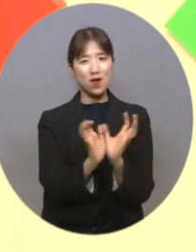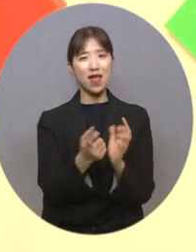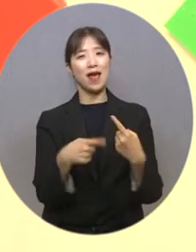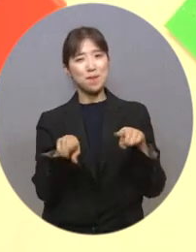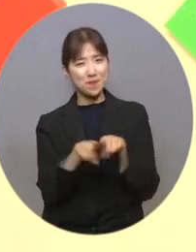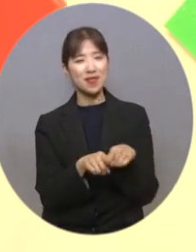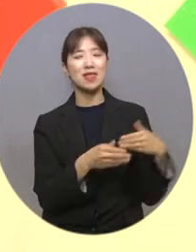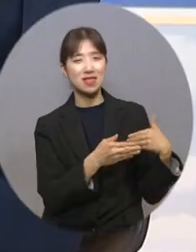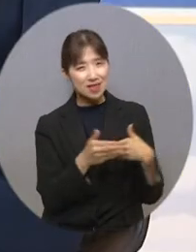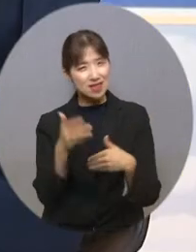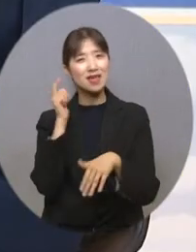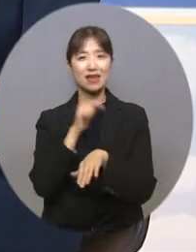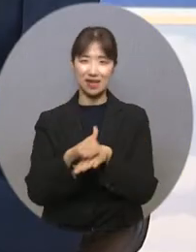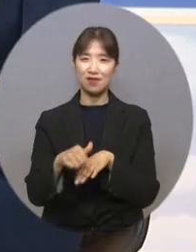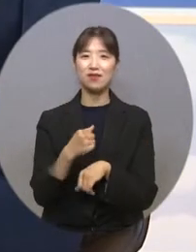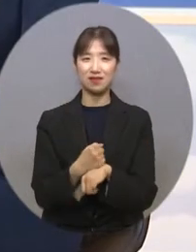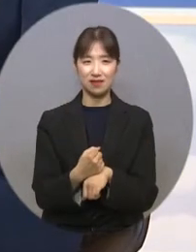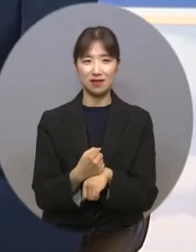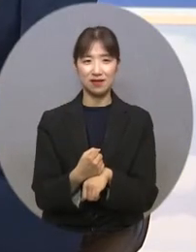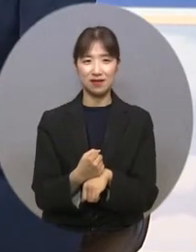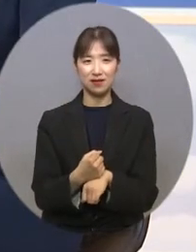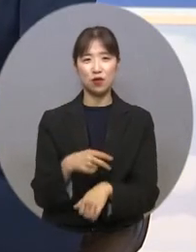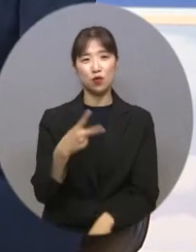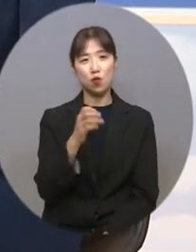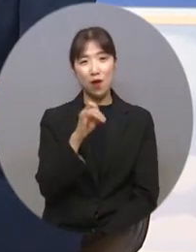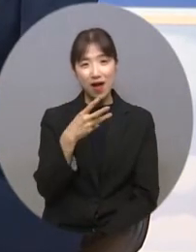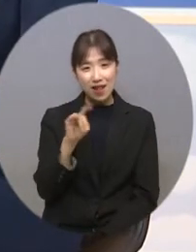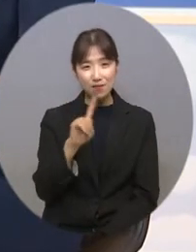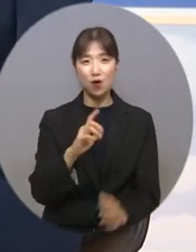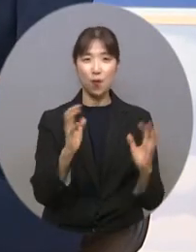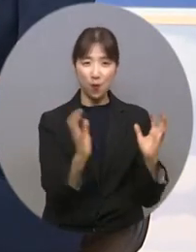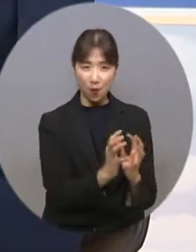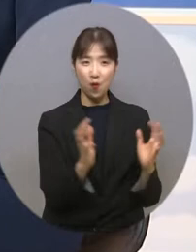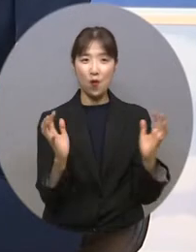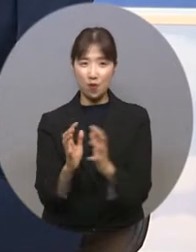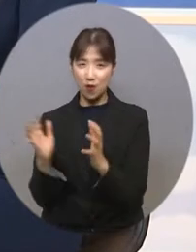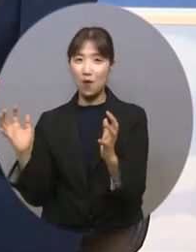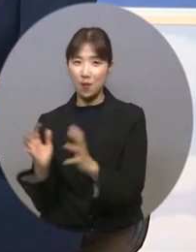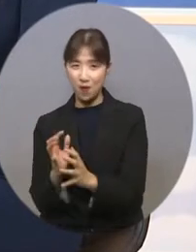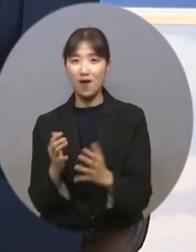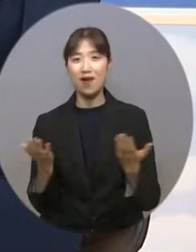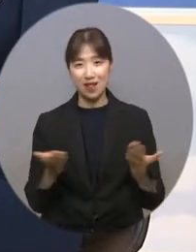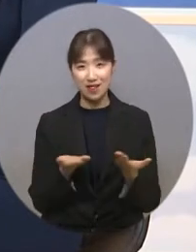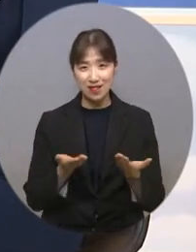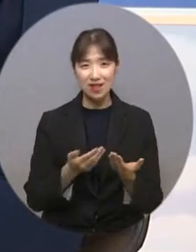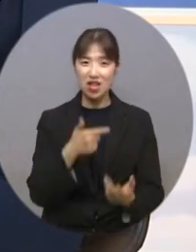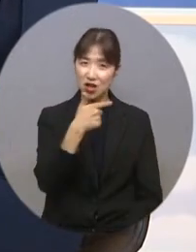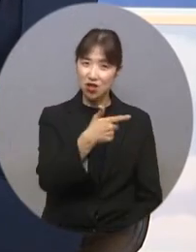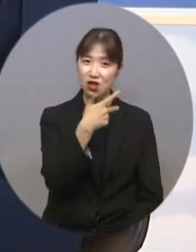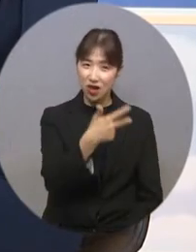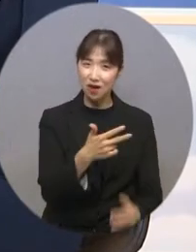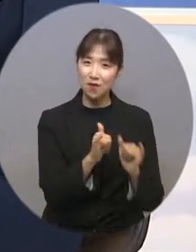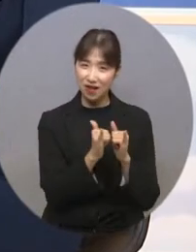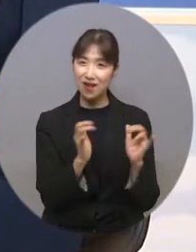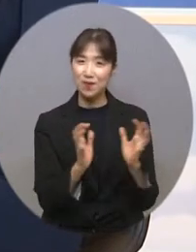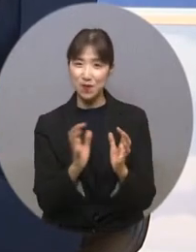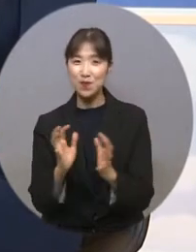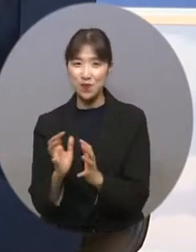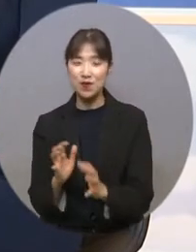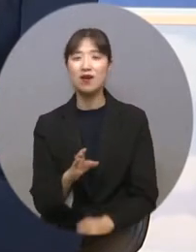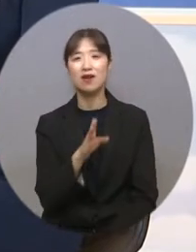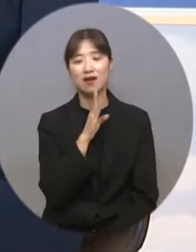기획을 구성을 하고 있습니다. 동아리라는 것은 이렇게 다들 모여서 이렇게 여섯 명, 일곱 명씩 모여서. 예, 그렇습니다.